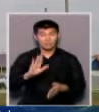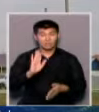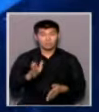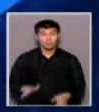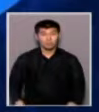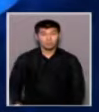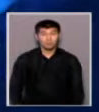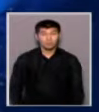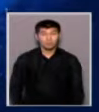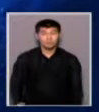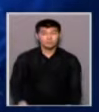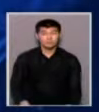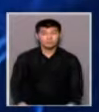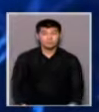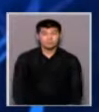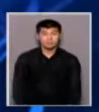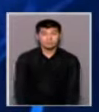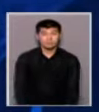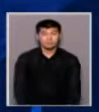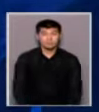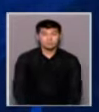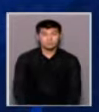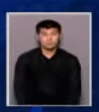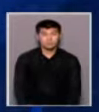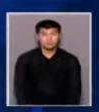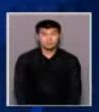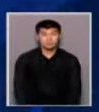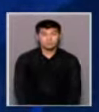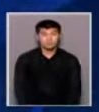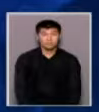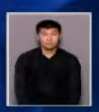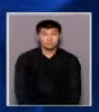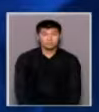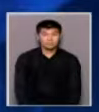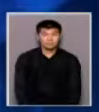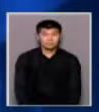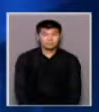атсалыспақ. Нұрсұлтан Жексенбай, Тілекқабыл Ғұмаров, жаңалық қызметі.